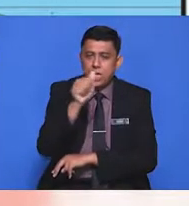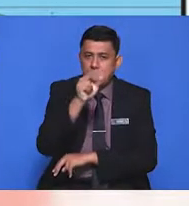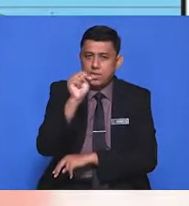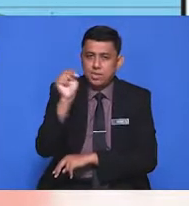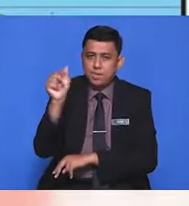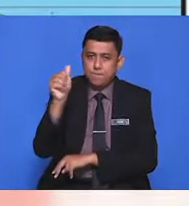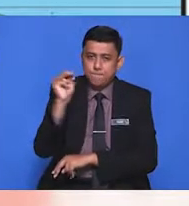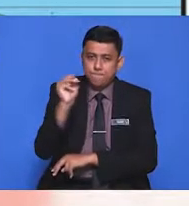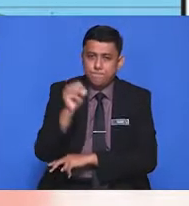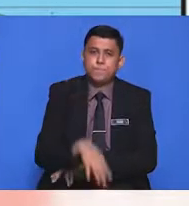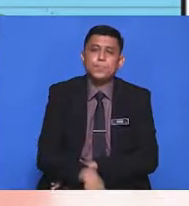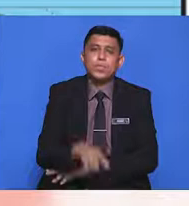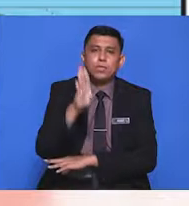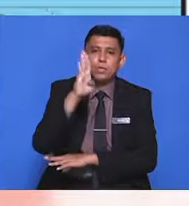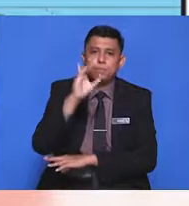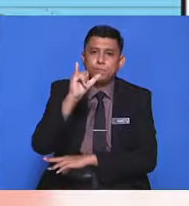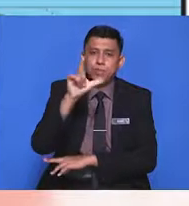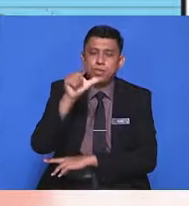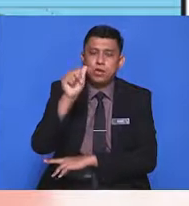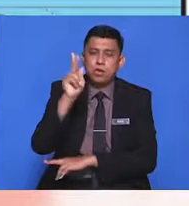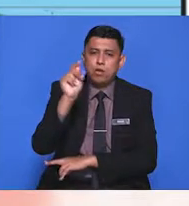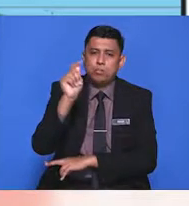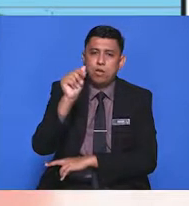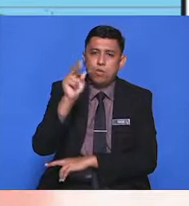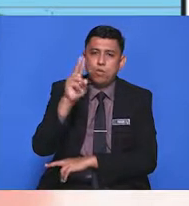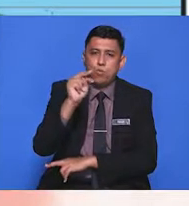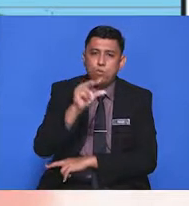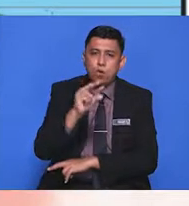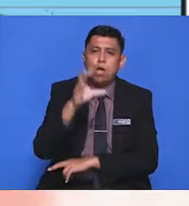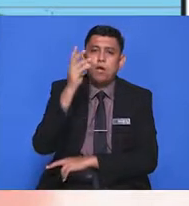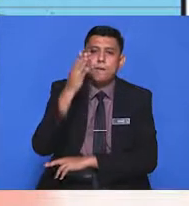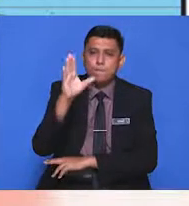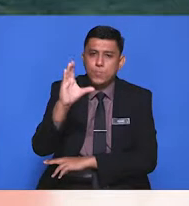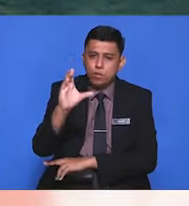Vietnam, Banjaran Bilak Taung di Thailand, Banjaran Kroker di Malaysia.